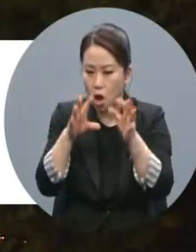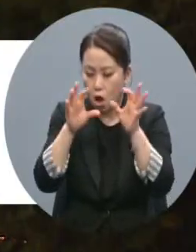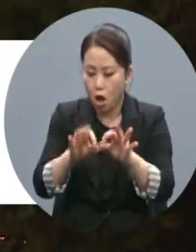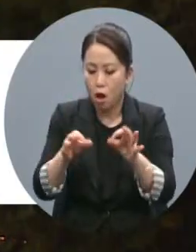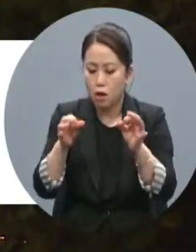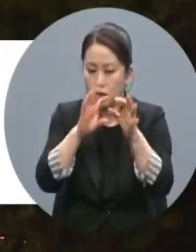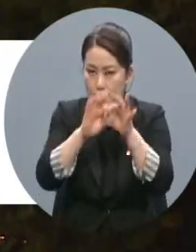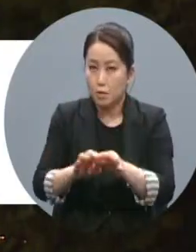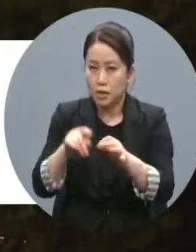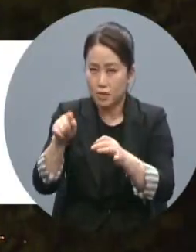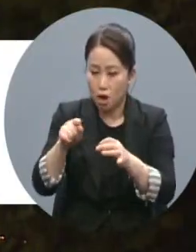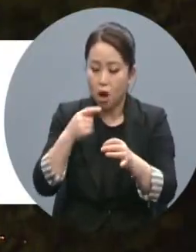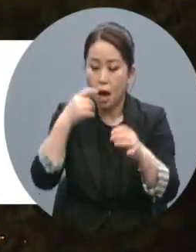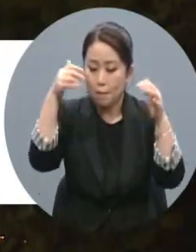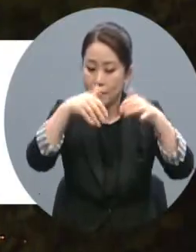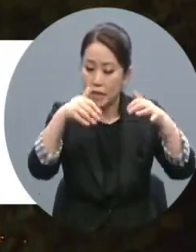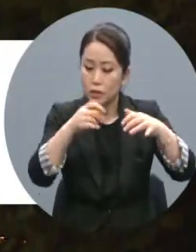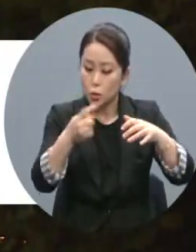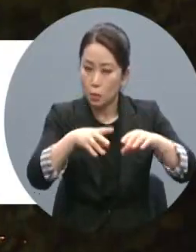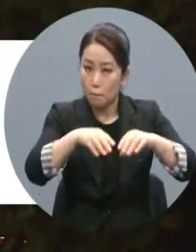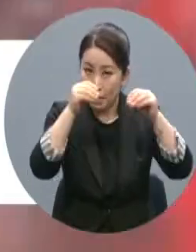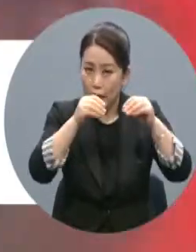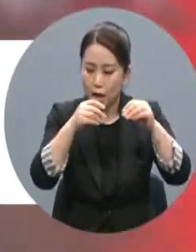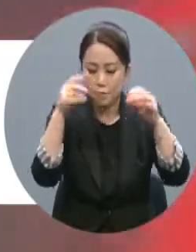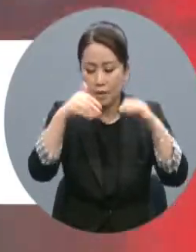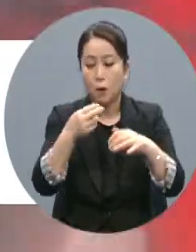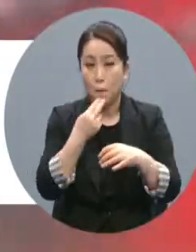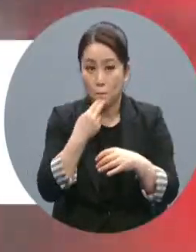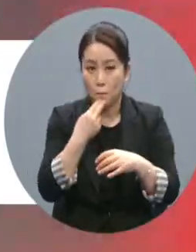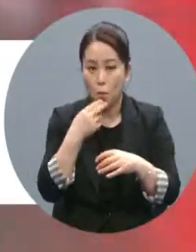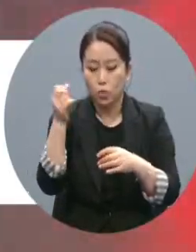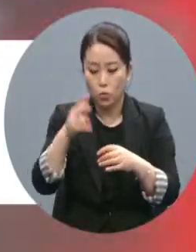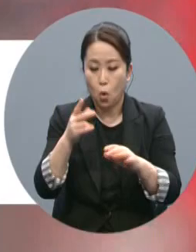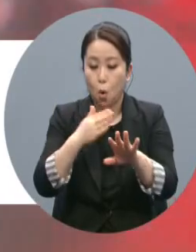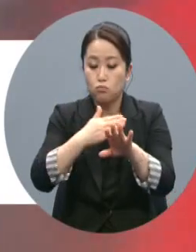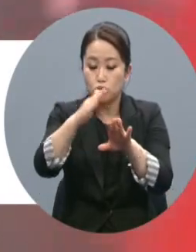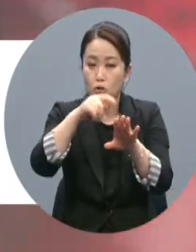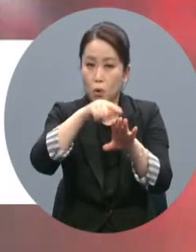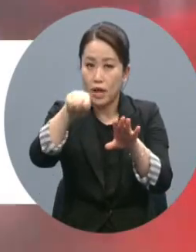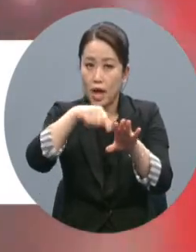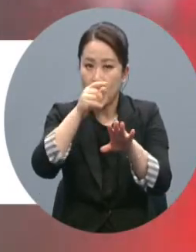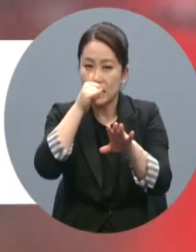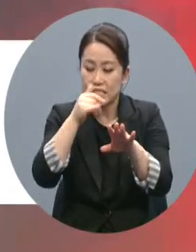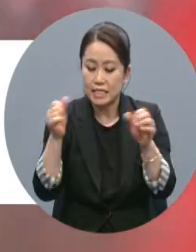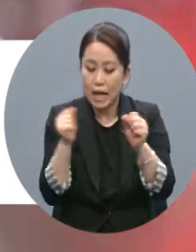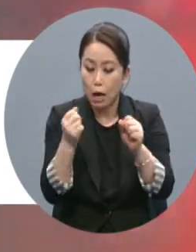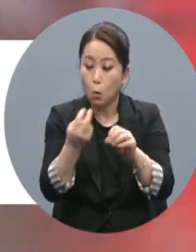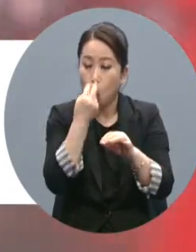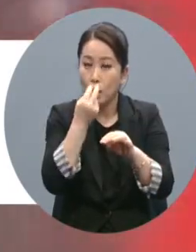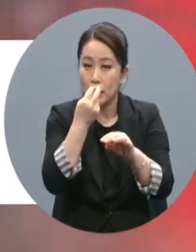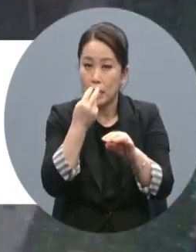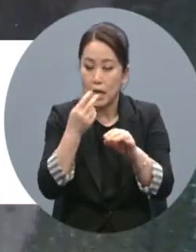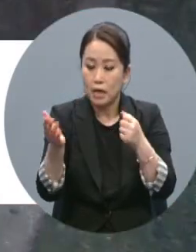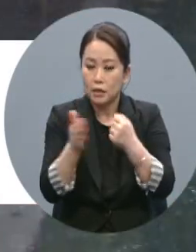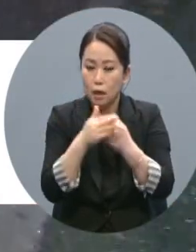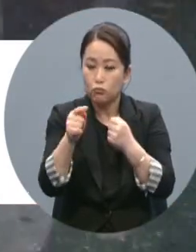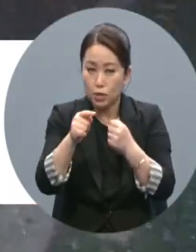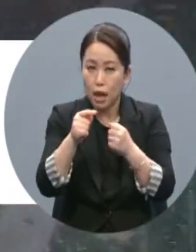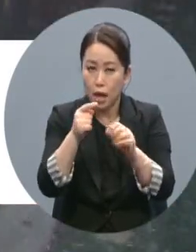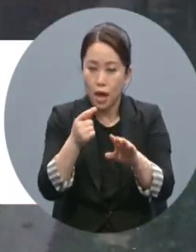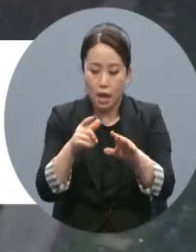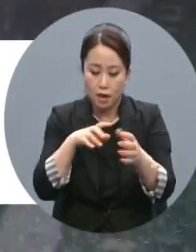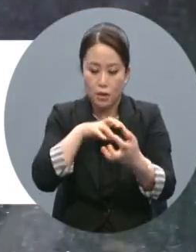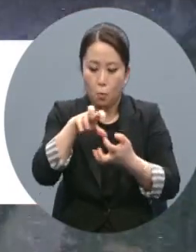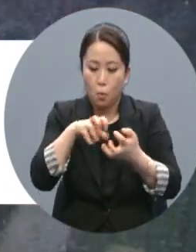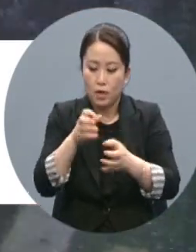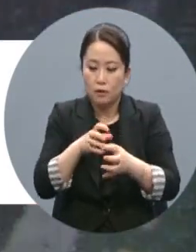정체전선에 의한 강수는 소강 상태를 보이겠고요. 우리나라 북쪽에 위치한 상층의 찬 공기의 영향으로 정체전선이 북상하기